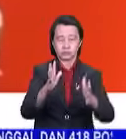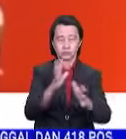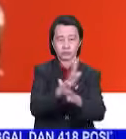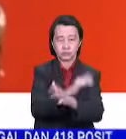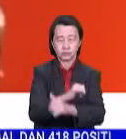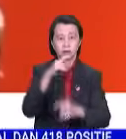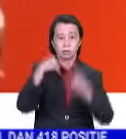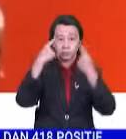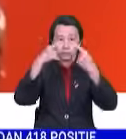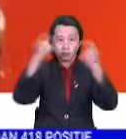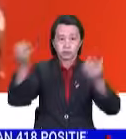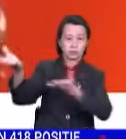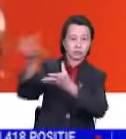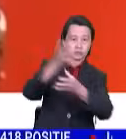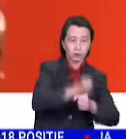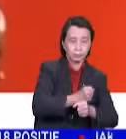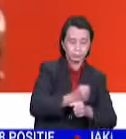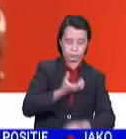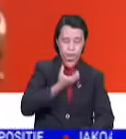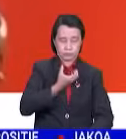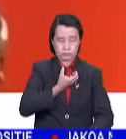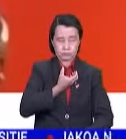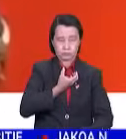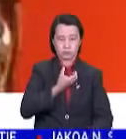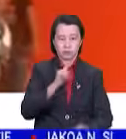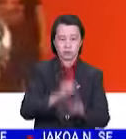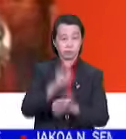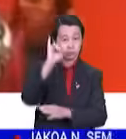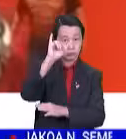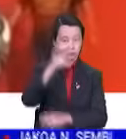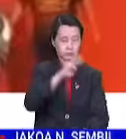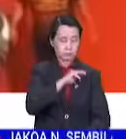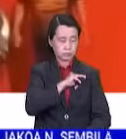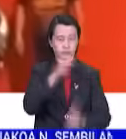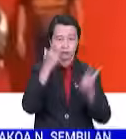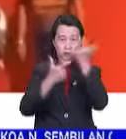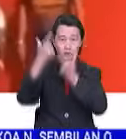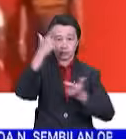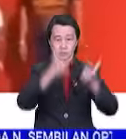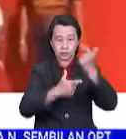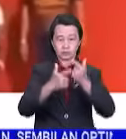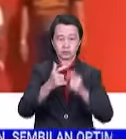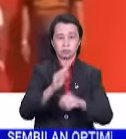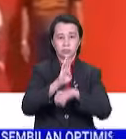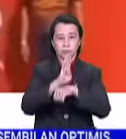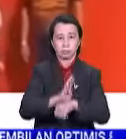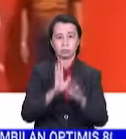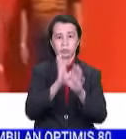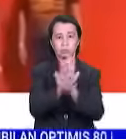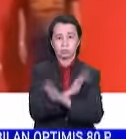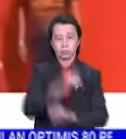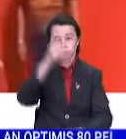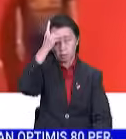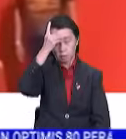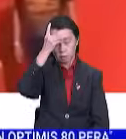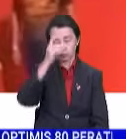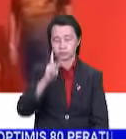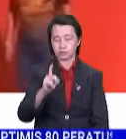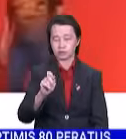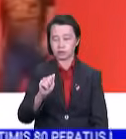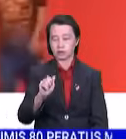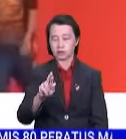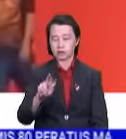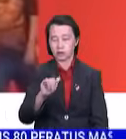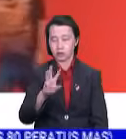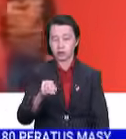Sarawak lain yang berjaya membawa pulang ingat jaman itu diberikan menteri pelancongan kesenian dan kebudayaan Sarawak Dato Abdul Karim